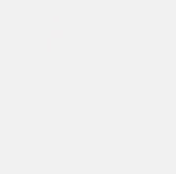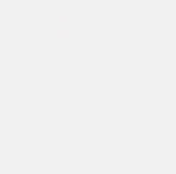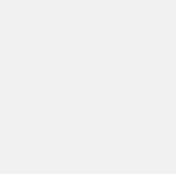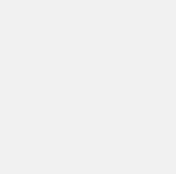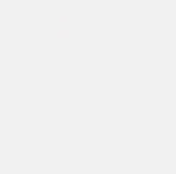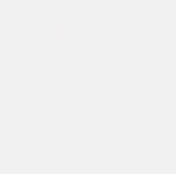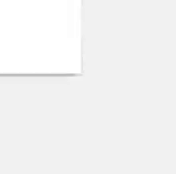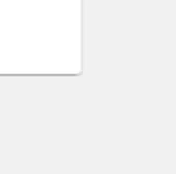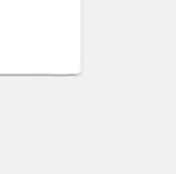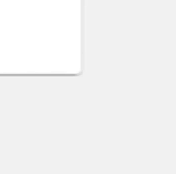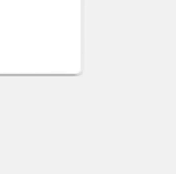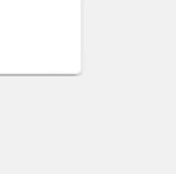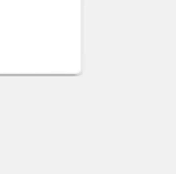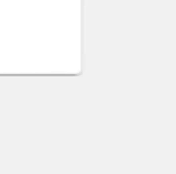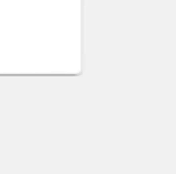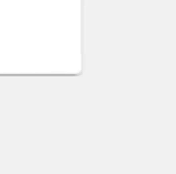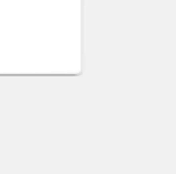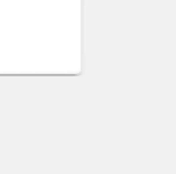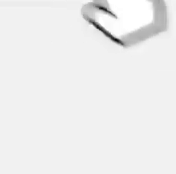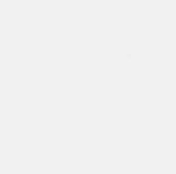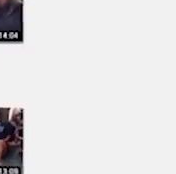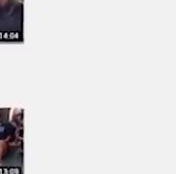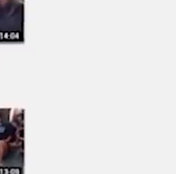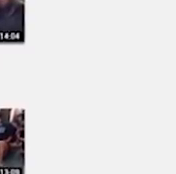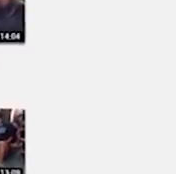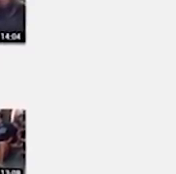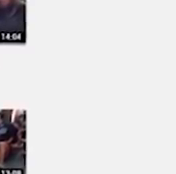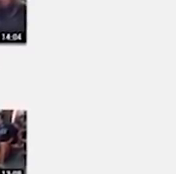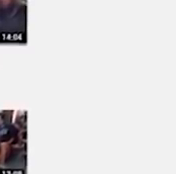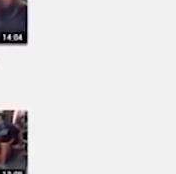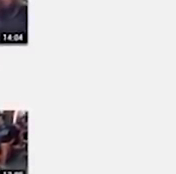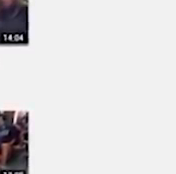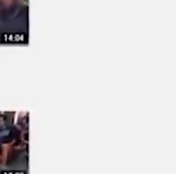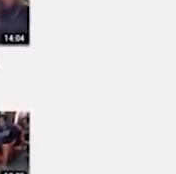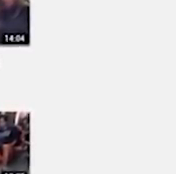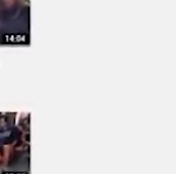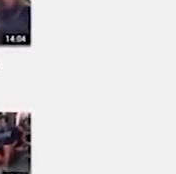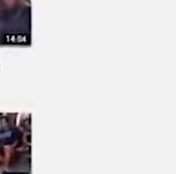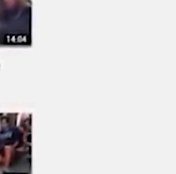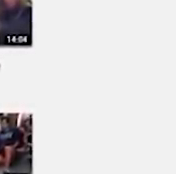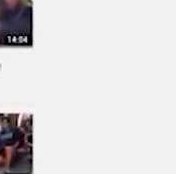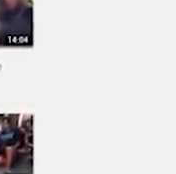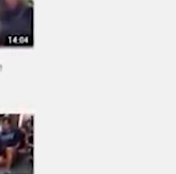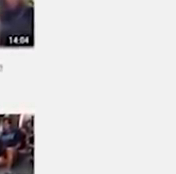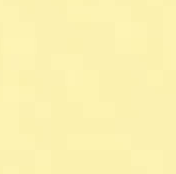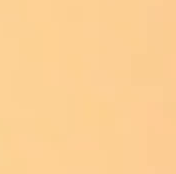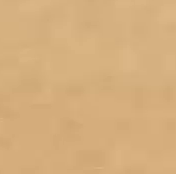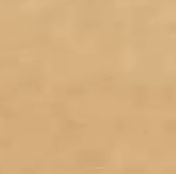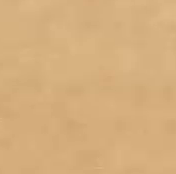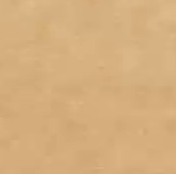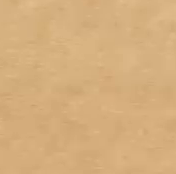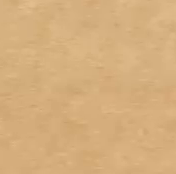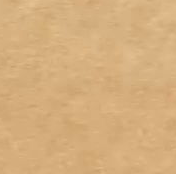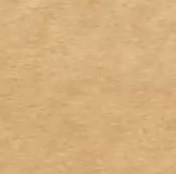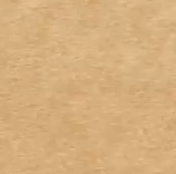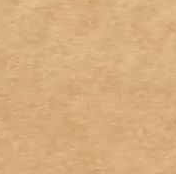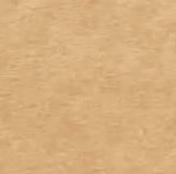yung all para lagi po kayong nabibigyan ng notifications galing po sa Rafi Tulfo in Action YouTube channel.